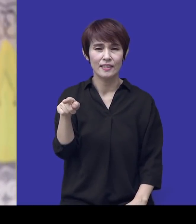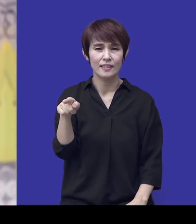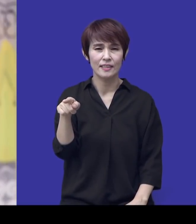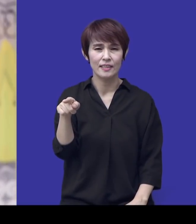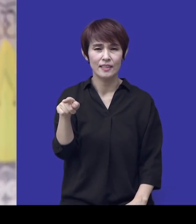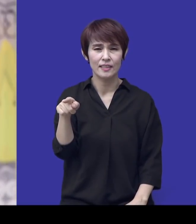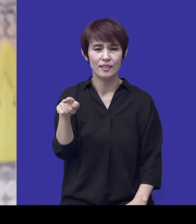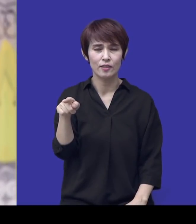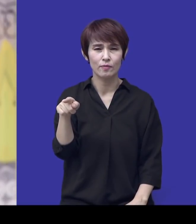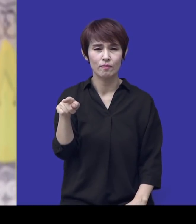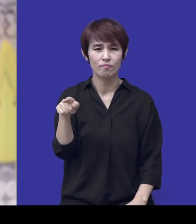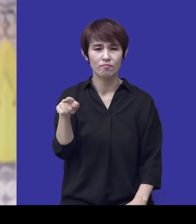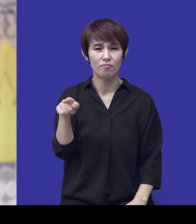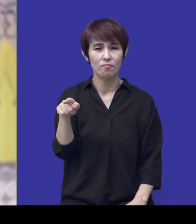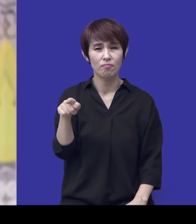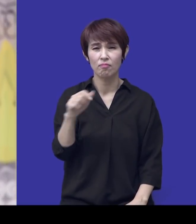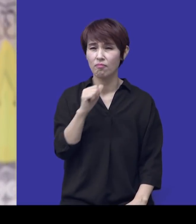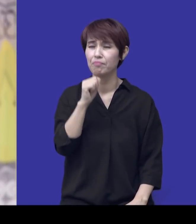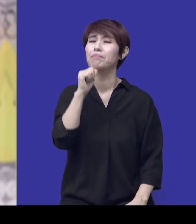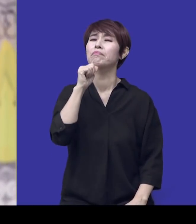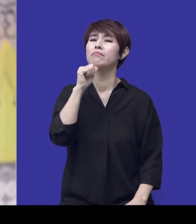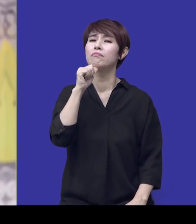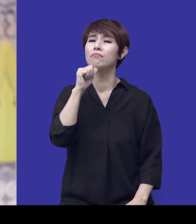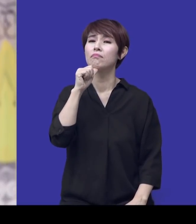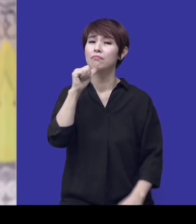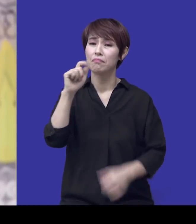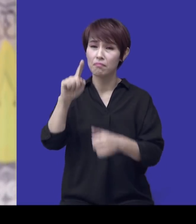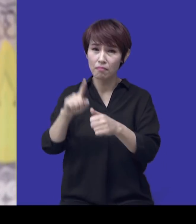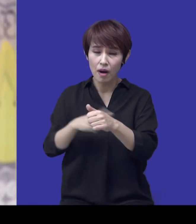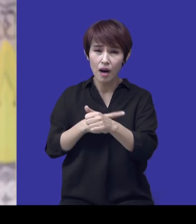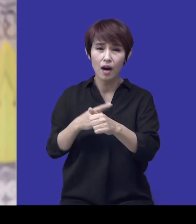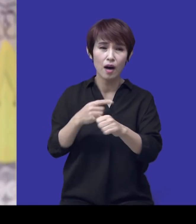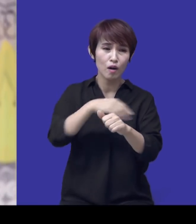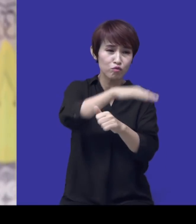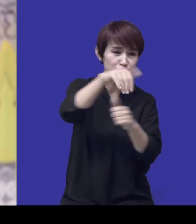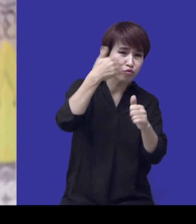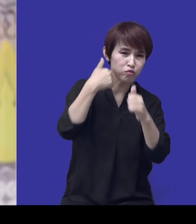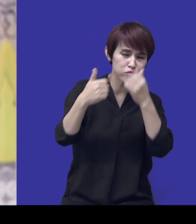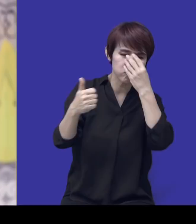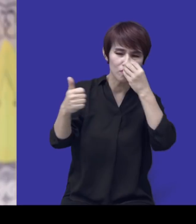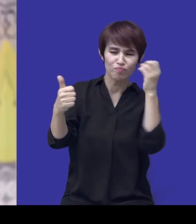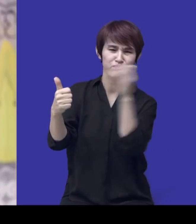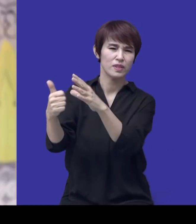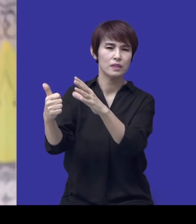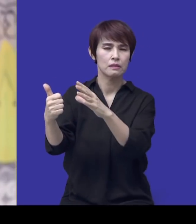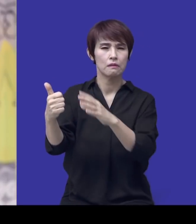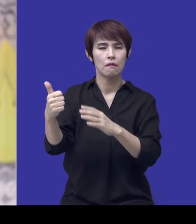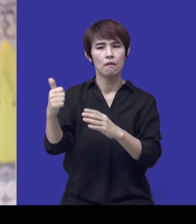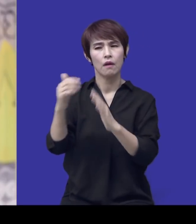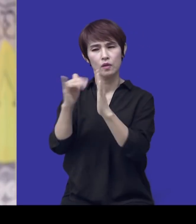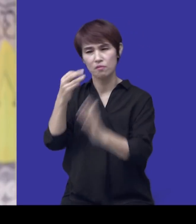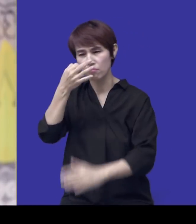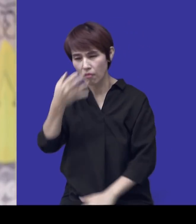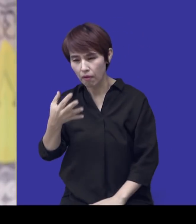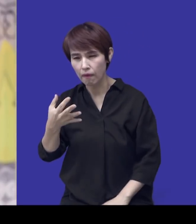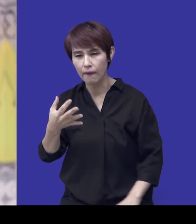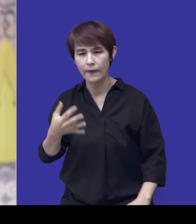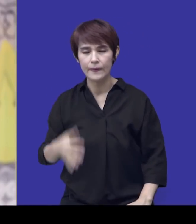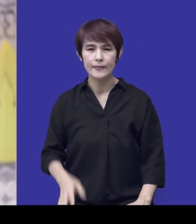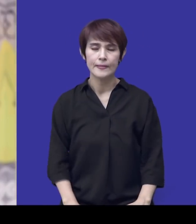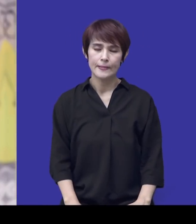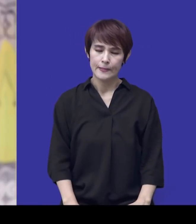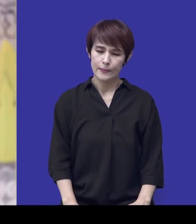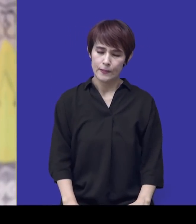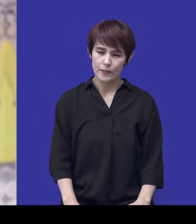사람들한테 당연히 무시도 너무 많이 당하시고 우리 가족도 너무 힘들게 살아가는 걸 보시니까 아버지가 이제